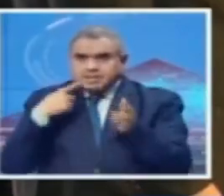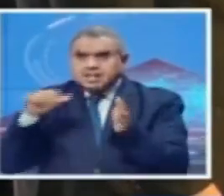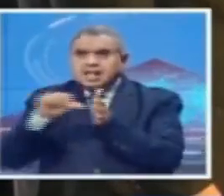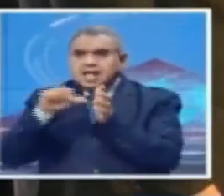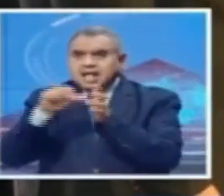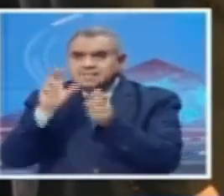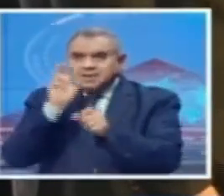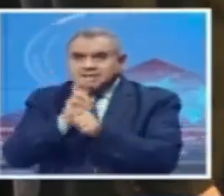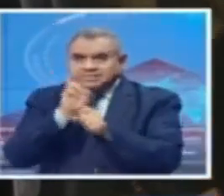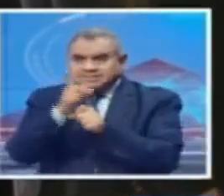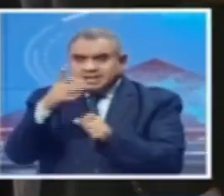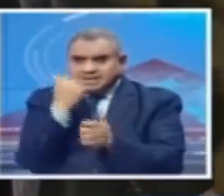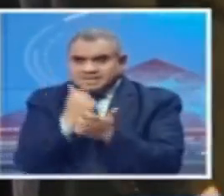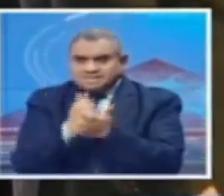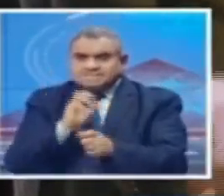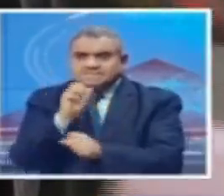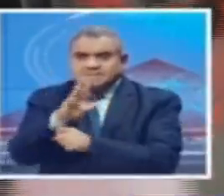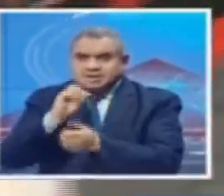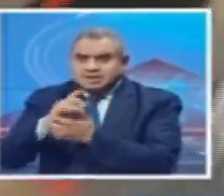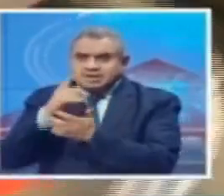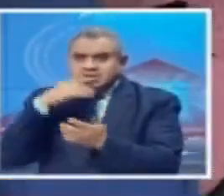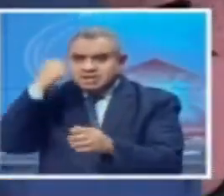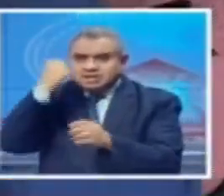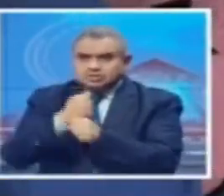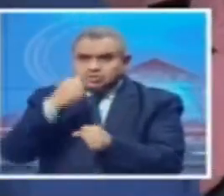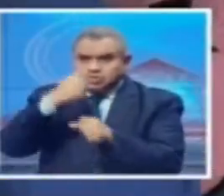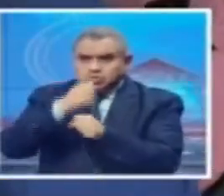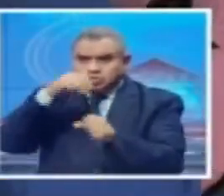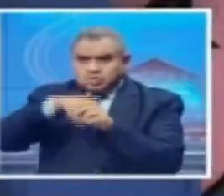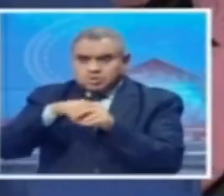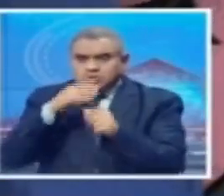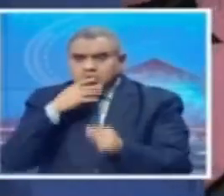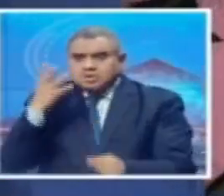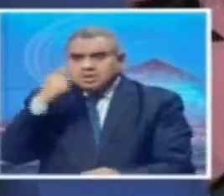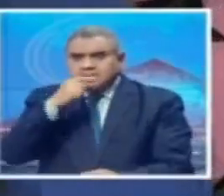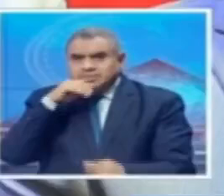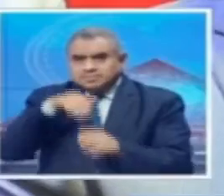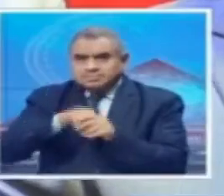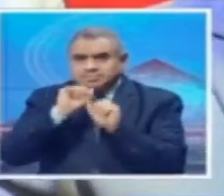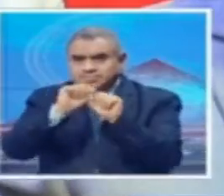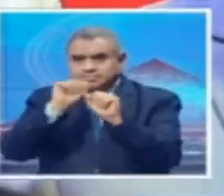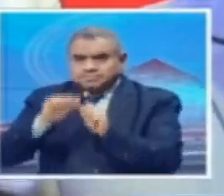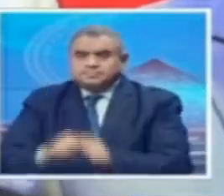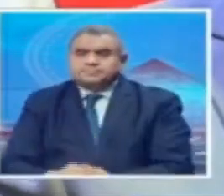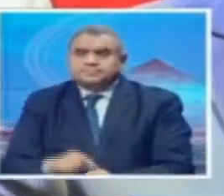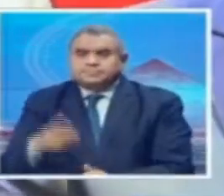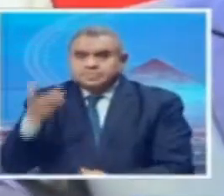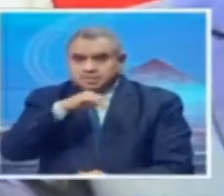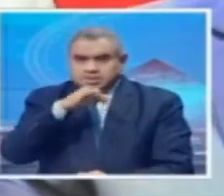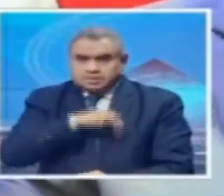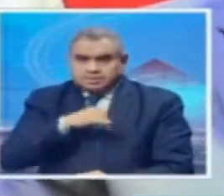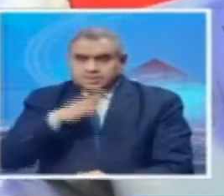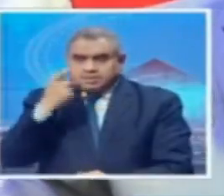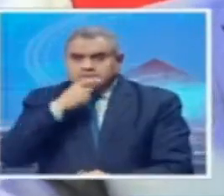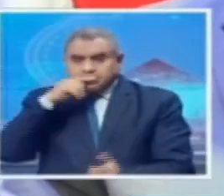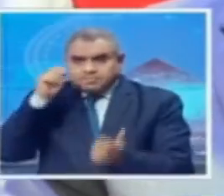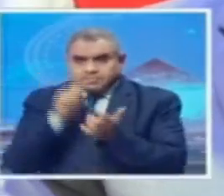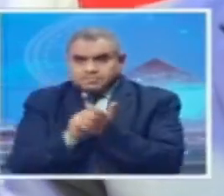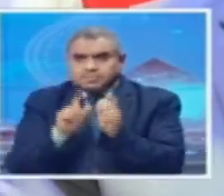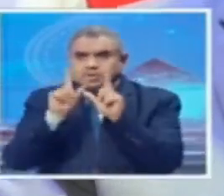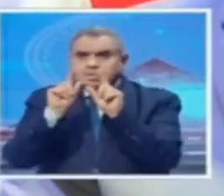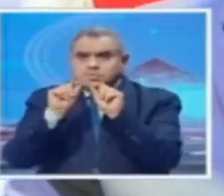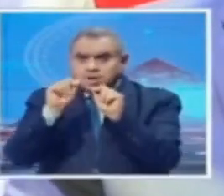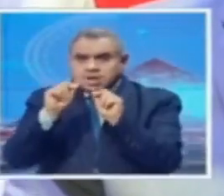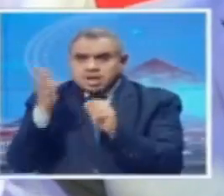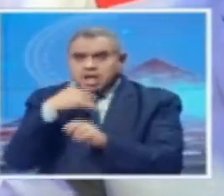غير المنتظمة بجميع أنحاء الجمهورية لتصل لكل مستحقيها. احنا عايزين الميزة أو الشيء